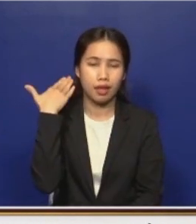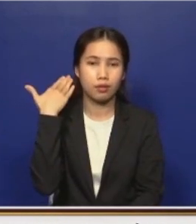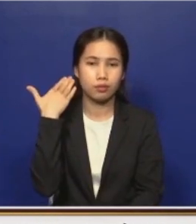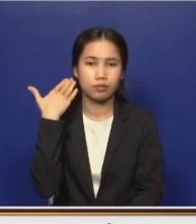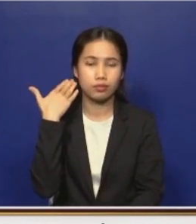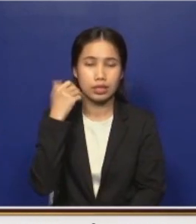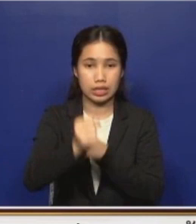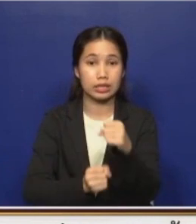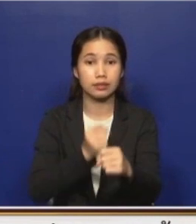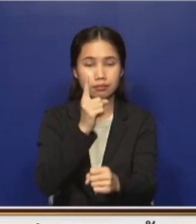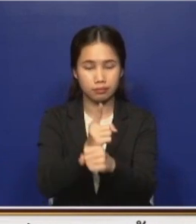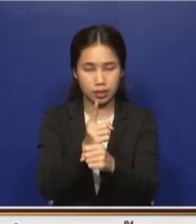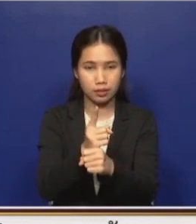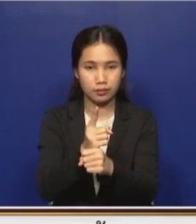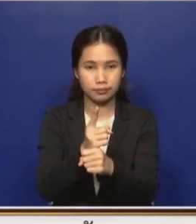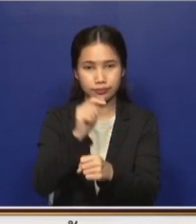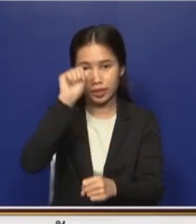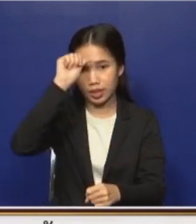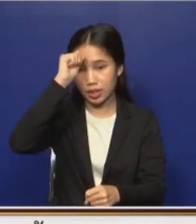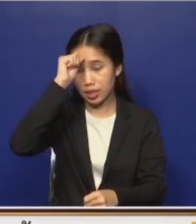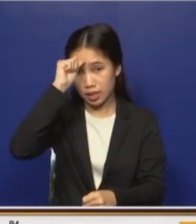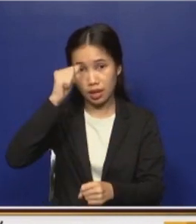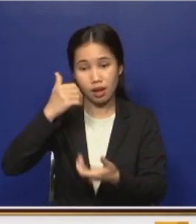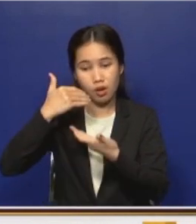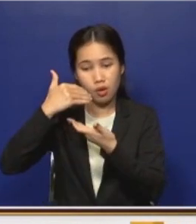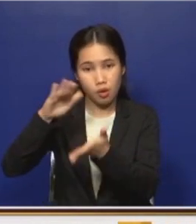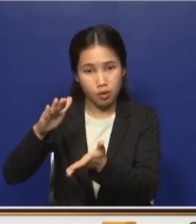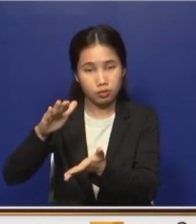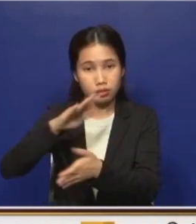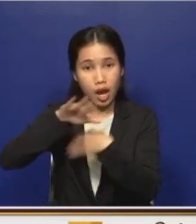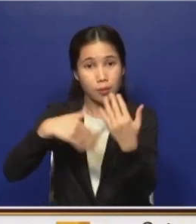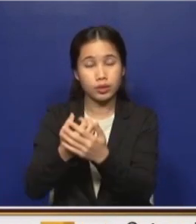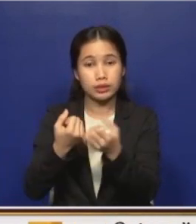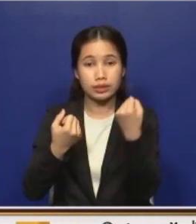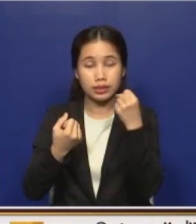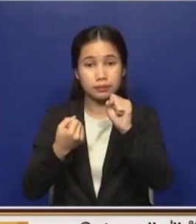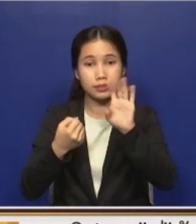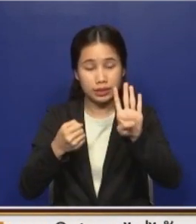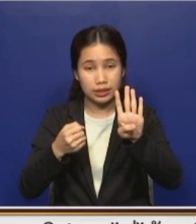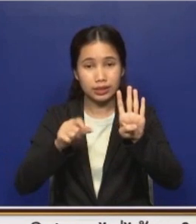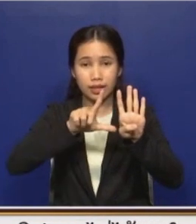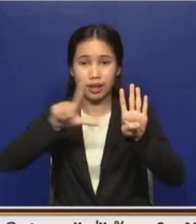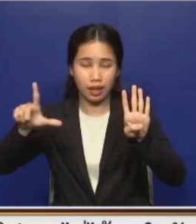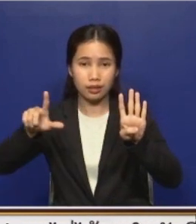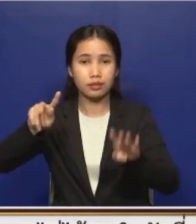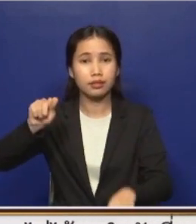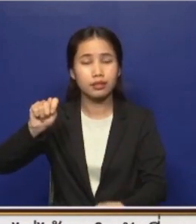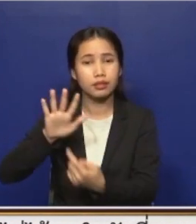ไปเป็นที่2ของโลกครับและประเทศไทยฮะหดลงมาเหลือ 5.72 ล้านตัน